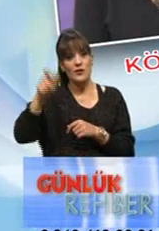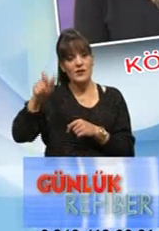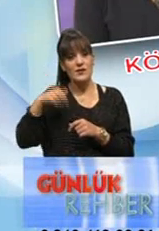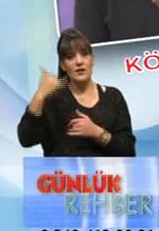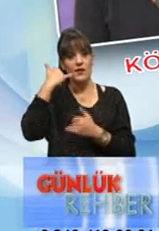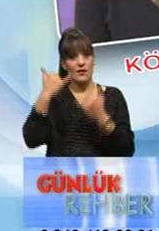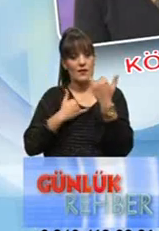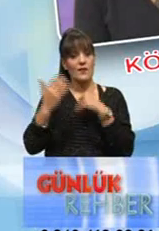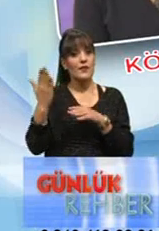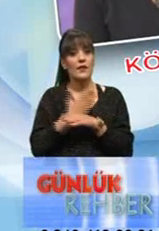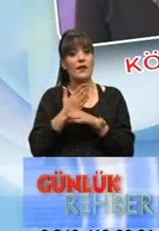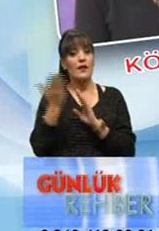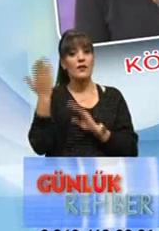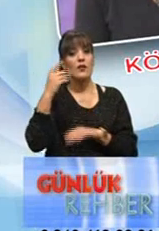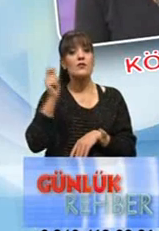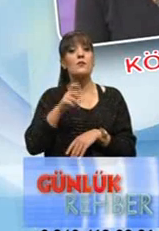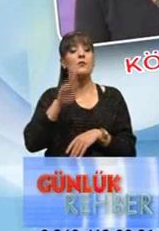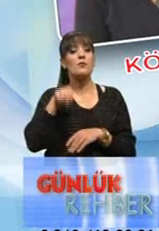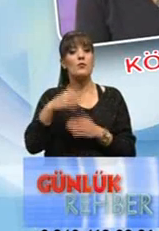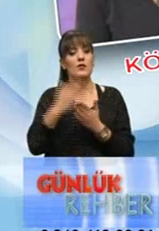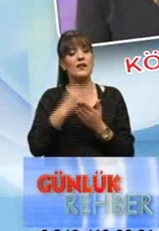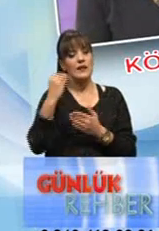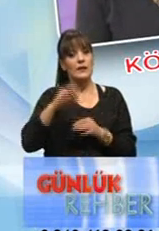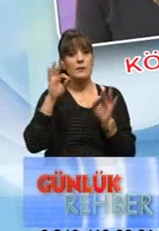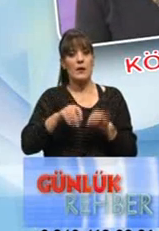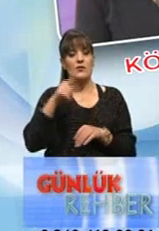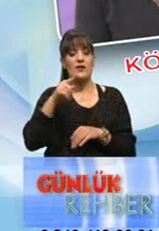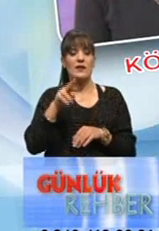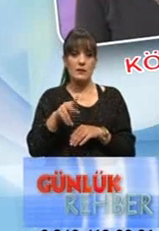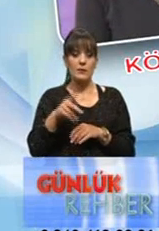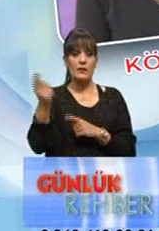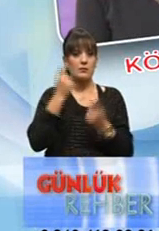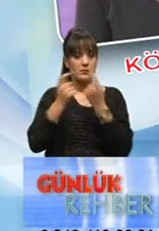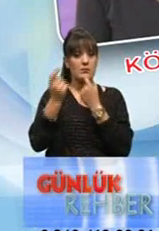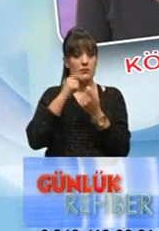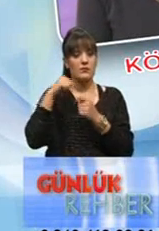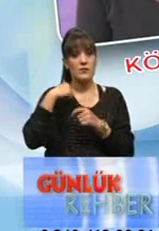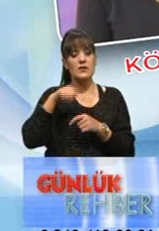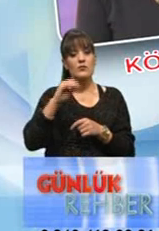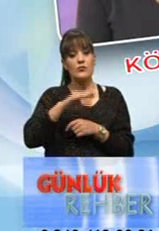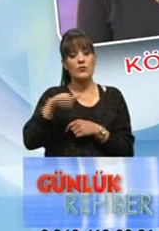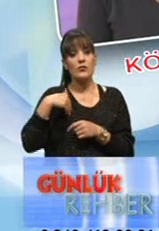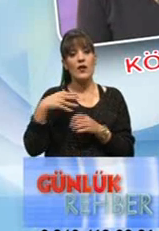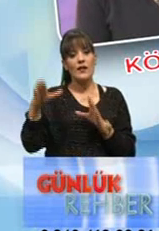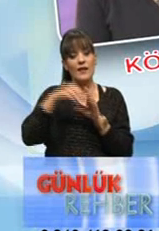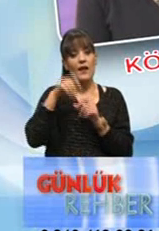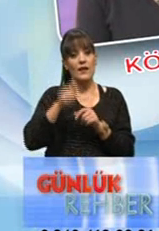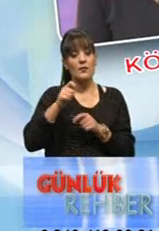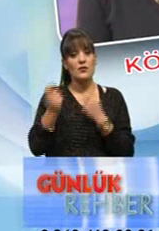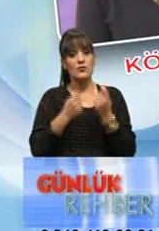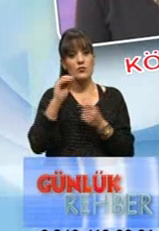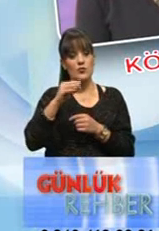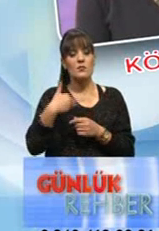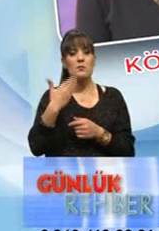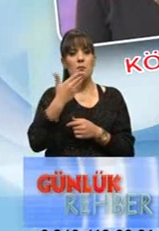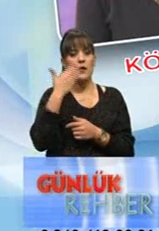kişiler aradılar. Neden daha önce yapılmadı bu program, iyi ki başlattınız şeklinde. Hı hı. Biz tabii çocukları da dahil etmeye çalışıyoruz